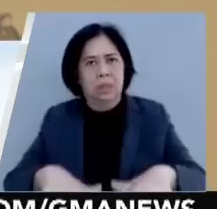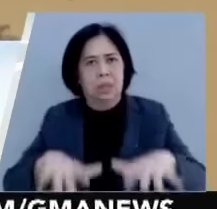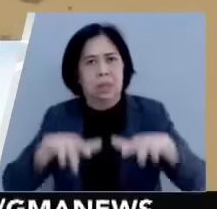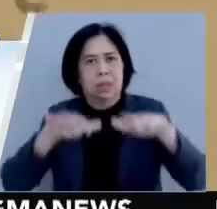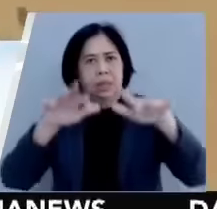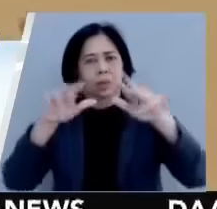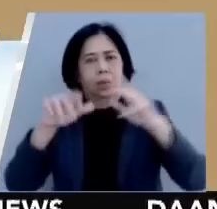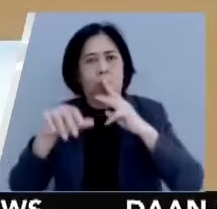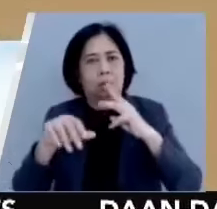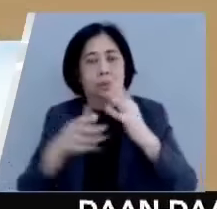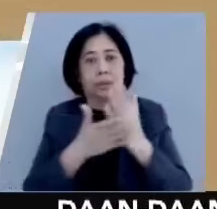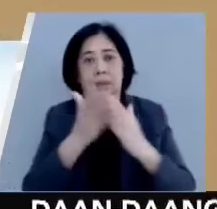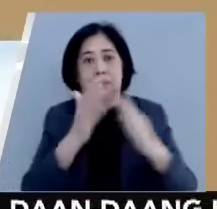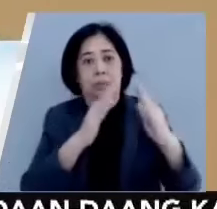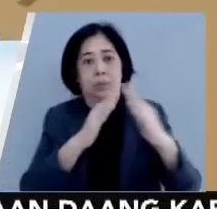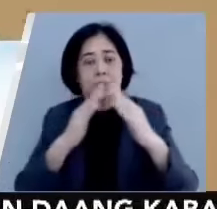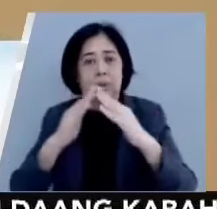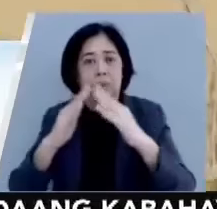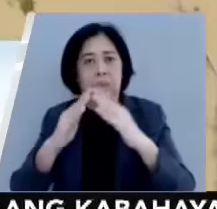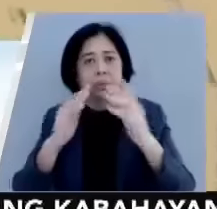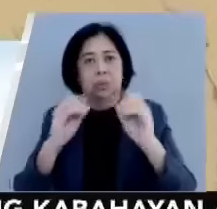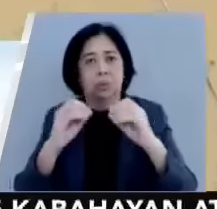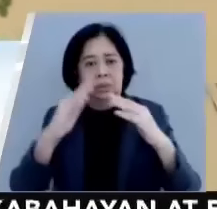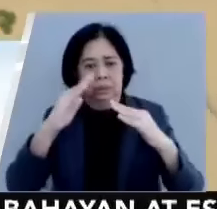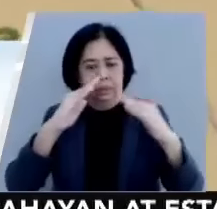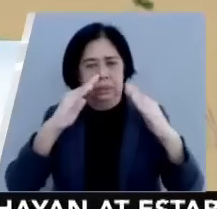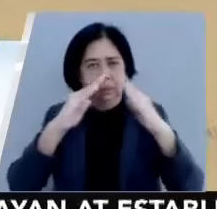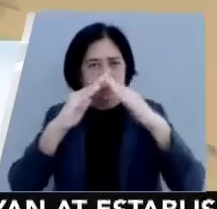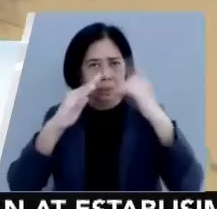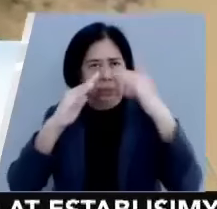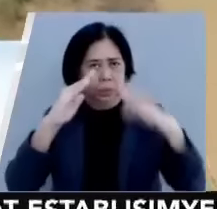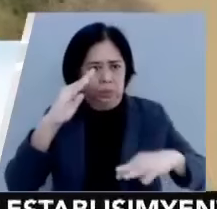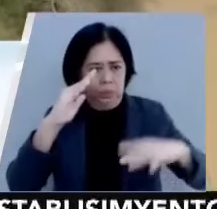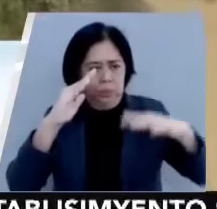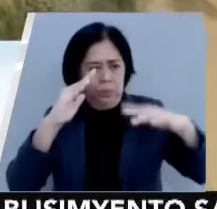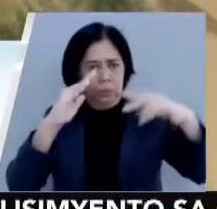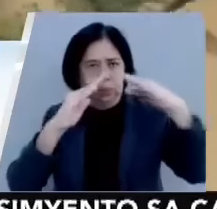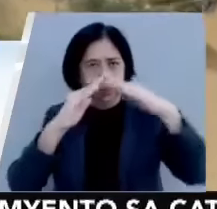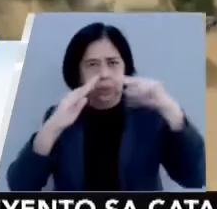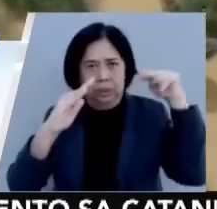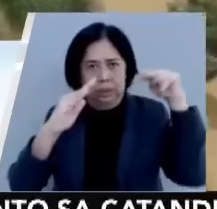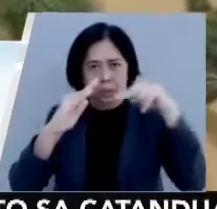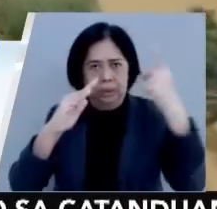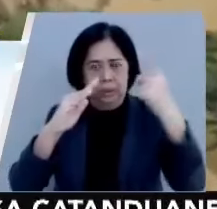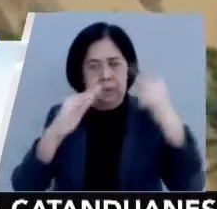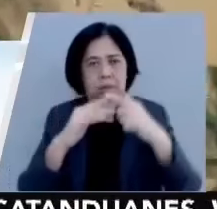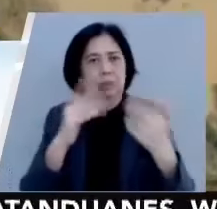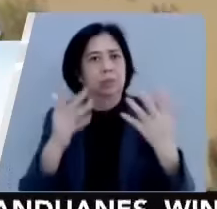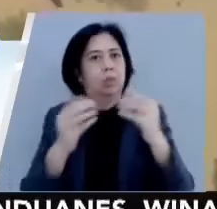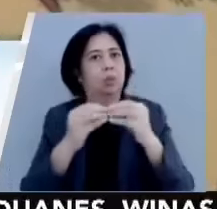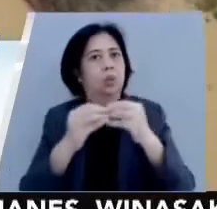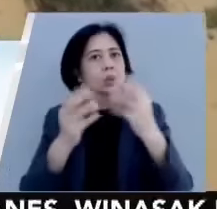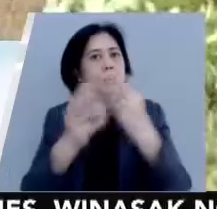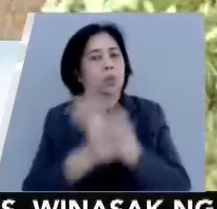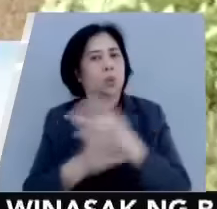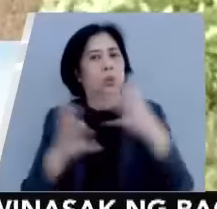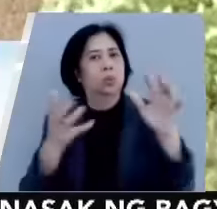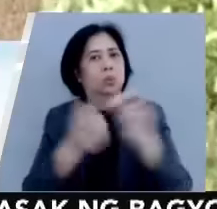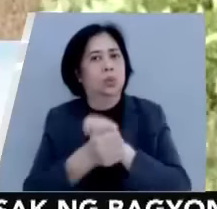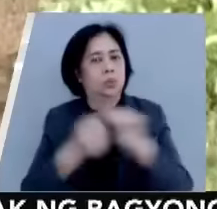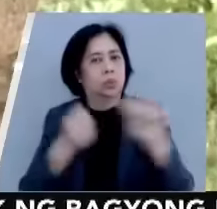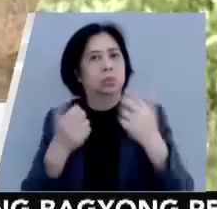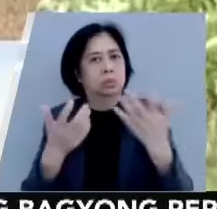mga bahay, halos bubong na lang ang natatanaw. Marahil, mas matindi pa ang pinsala